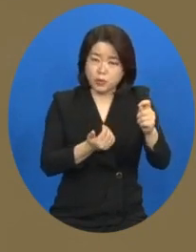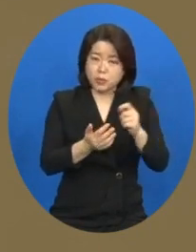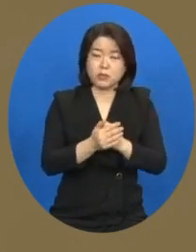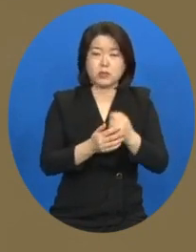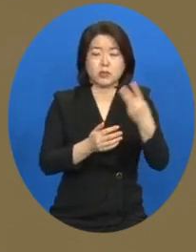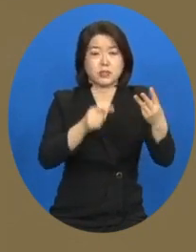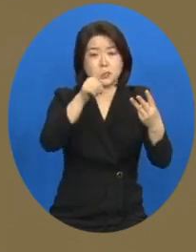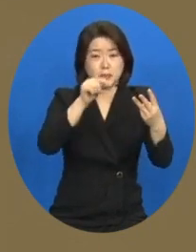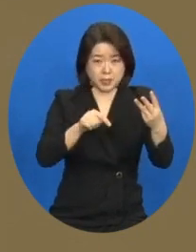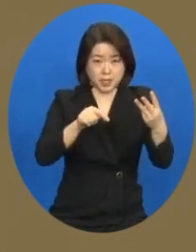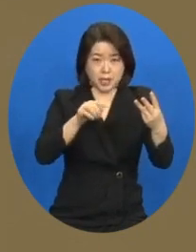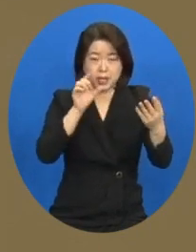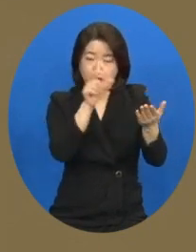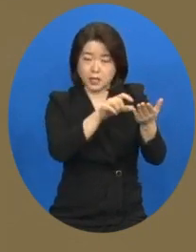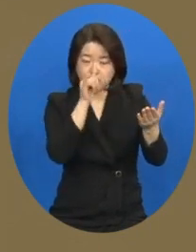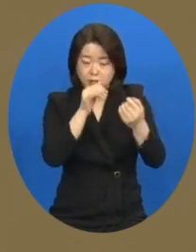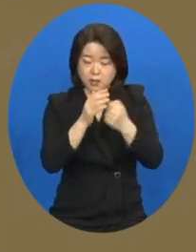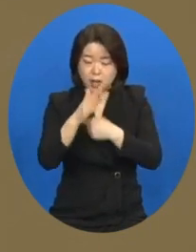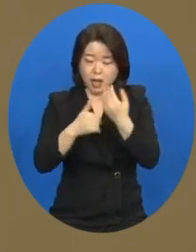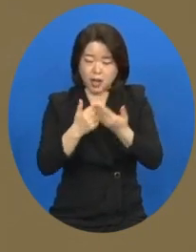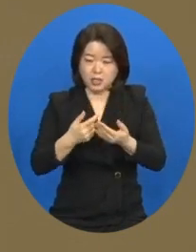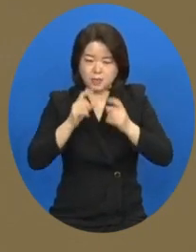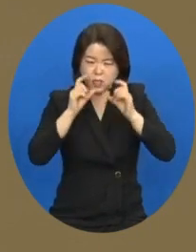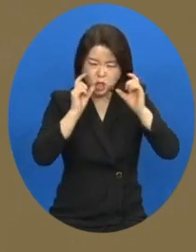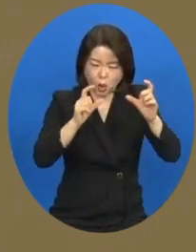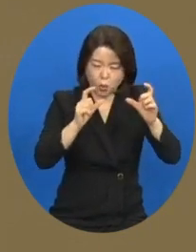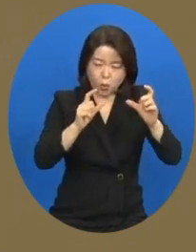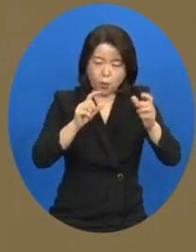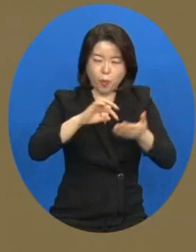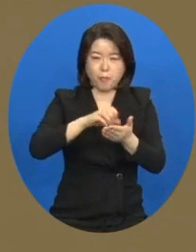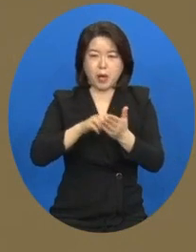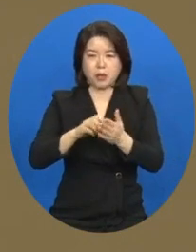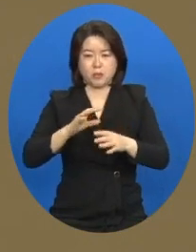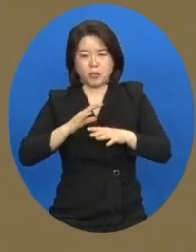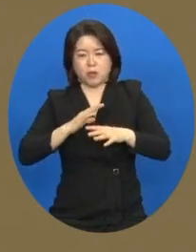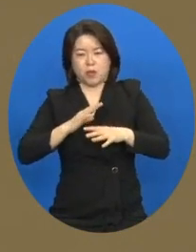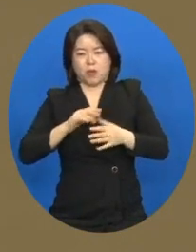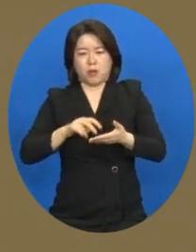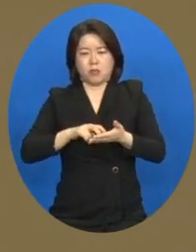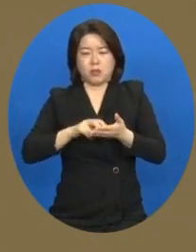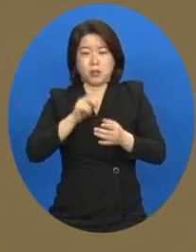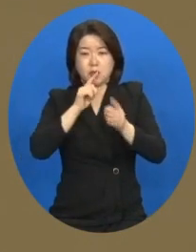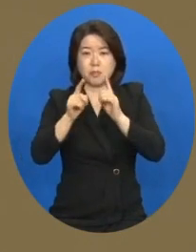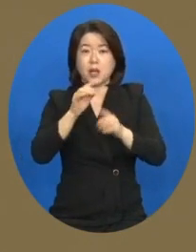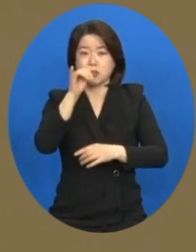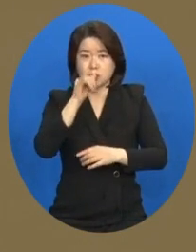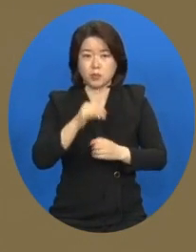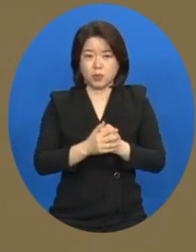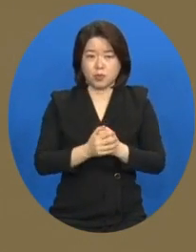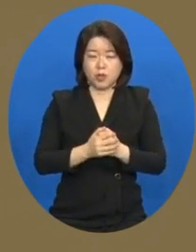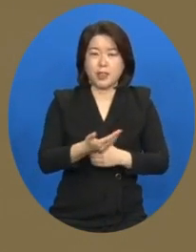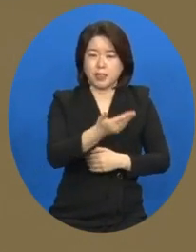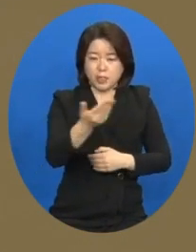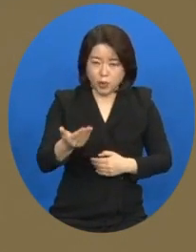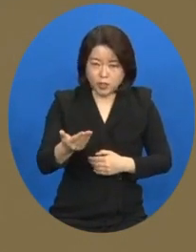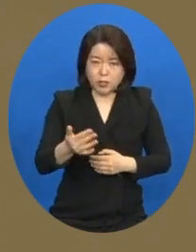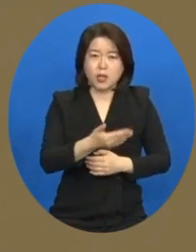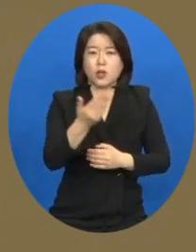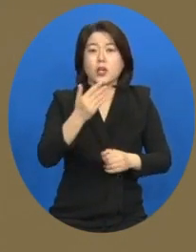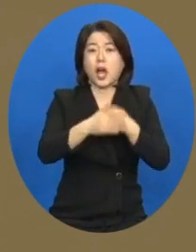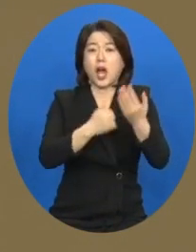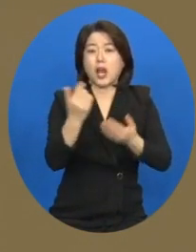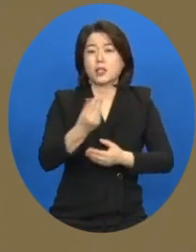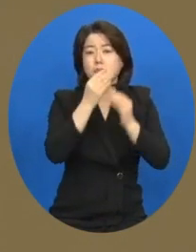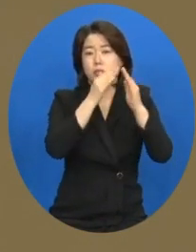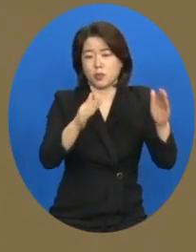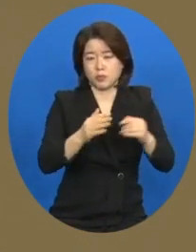하나님의 경고만큼 두렵고 떨리는 말씀은 없다. 너희는 너희가 하나님의 성전인 것과 하나님의